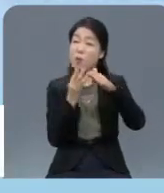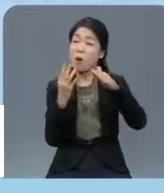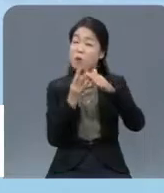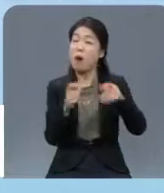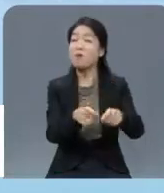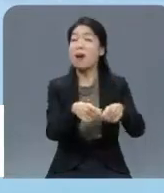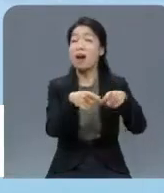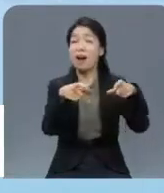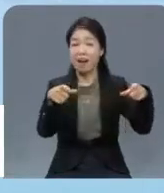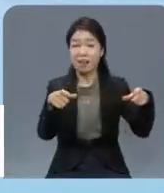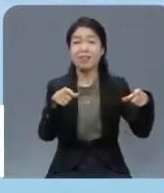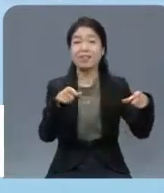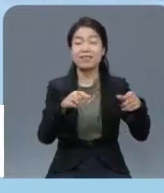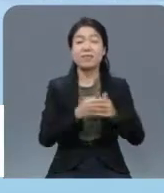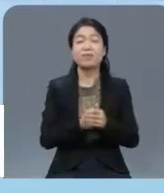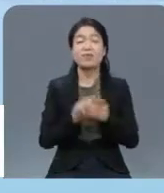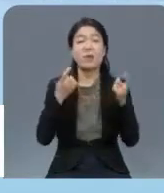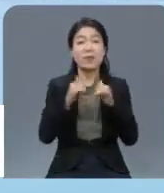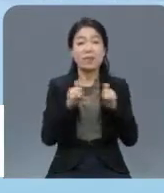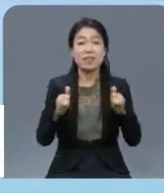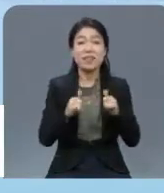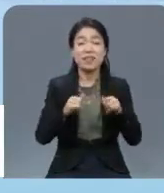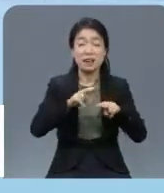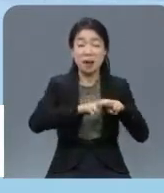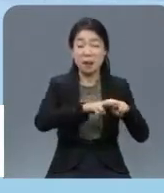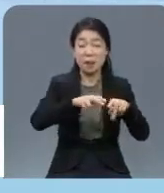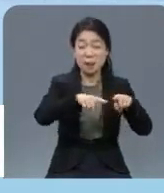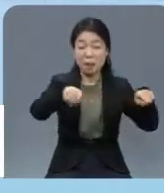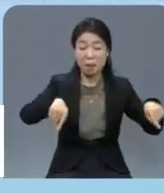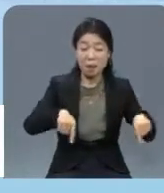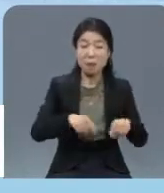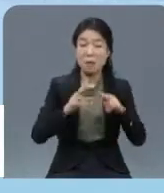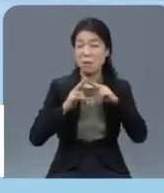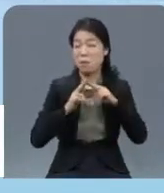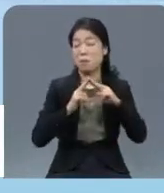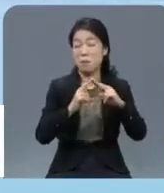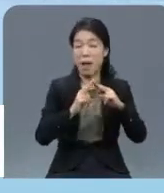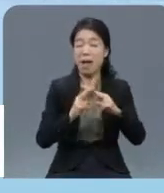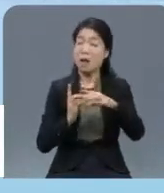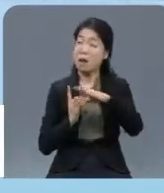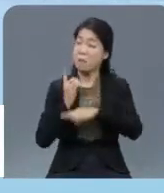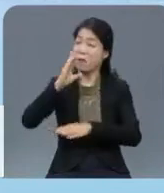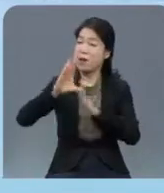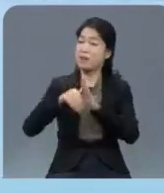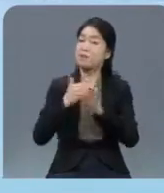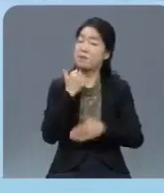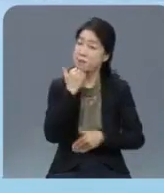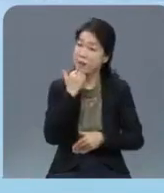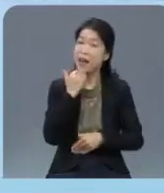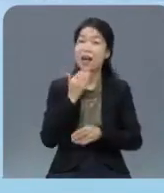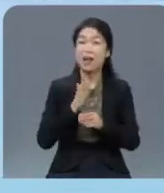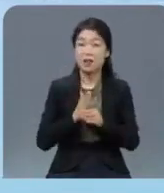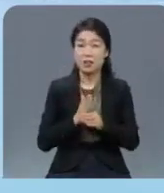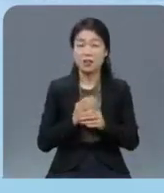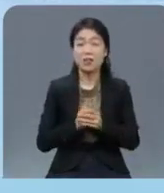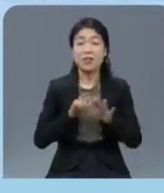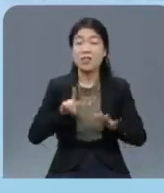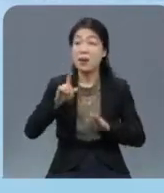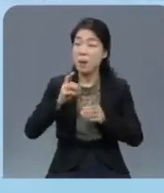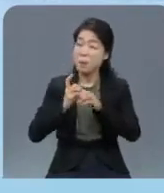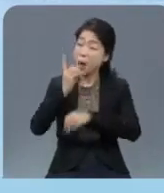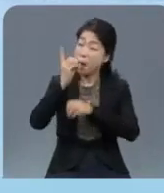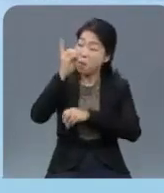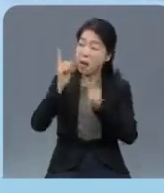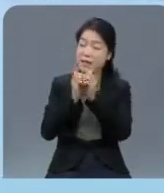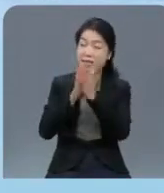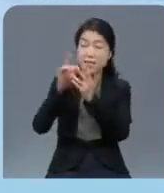늘고 있습니다. 관광객들은 돗자리를 펴거나 텐트를 친 채 발사 순간을 기다리고 있는데요. 역사적인 발사 장면을 직접